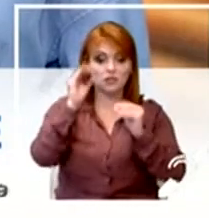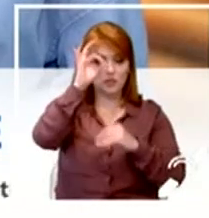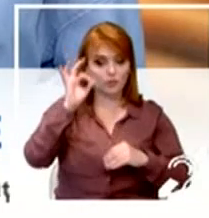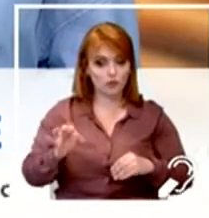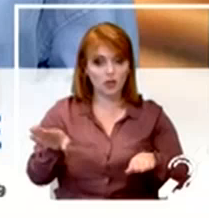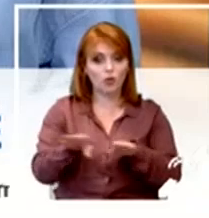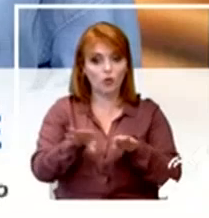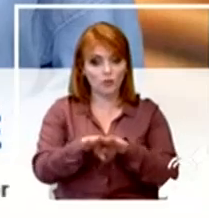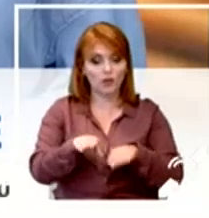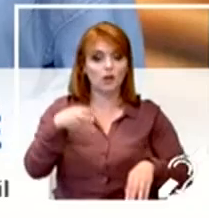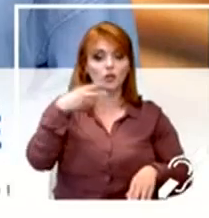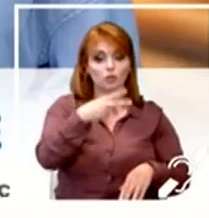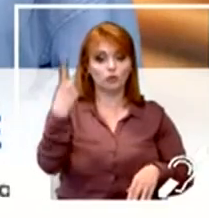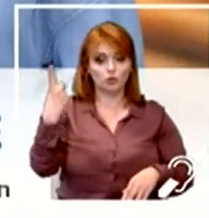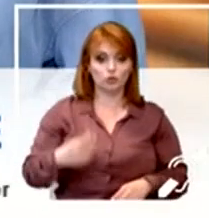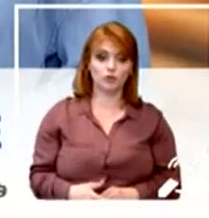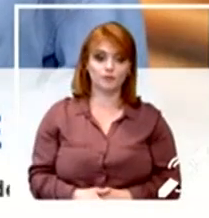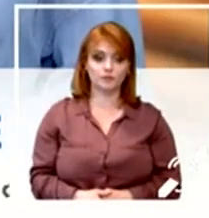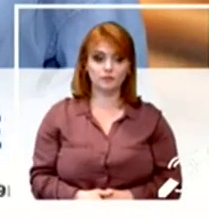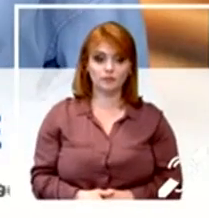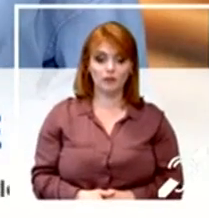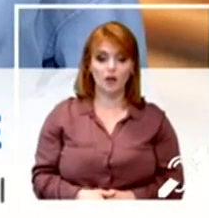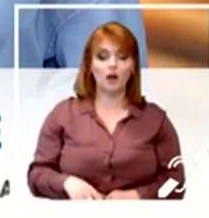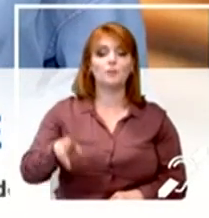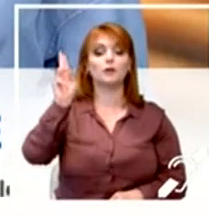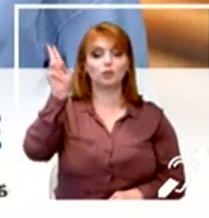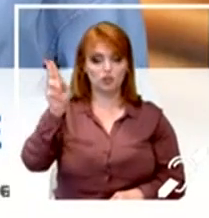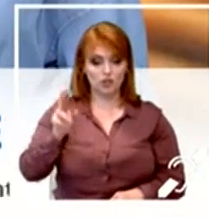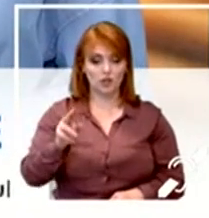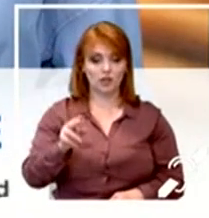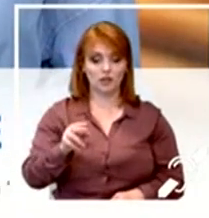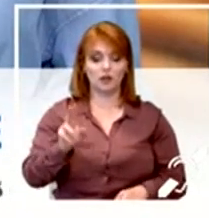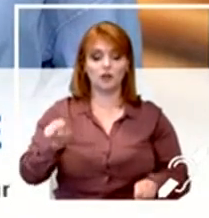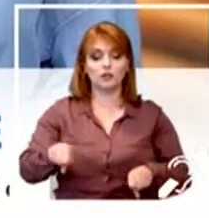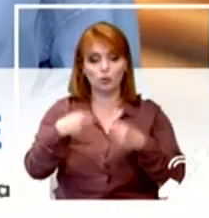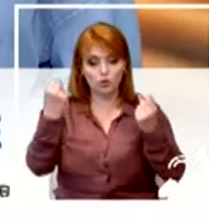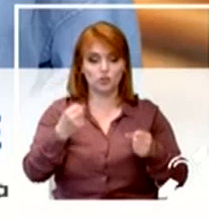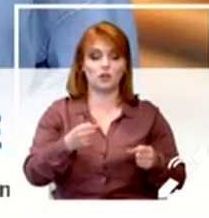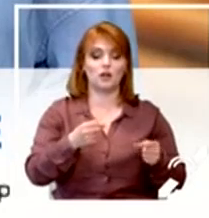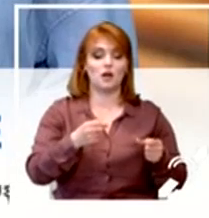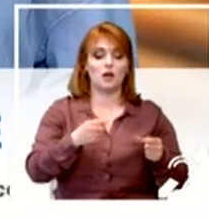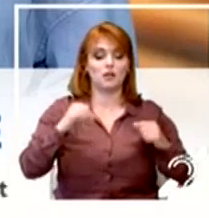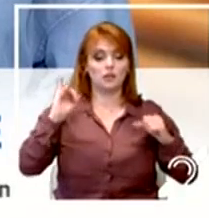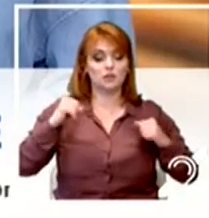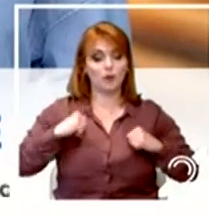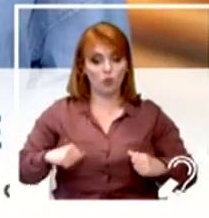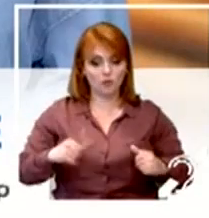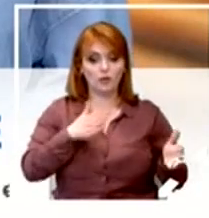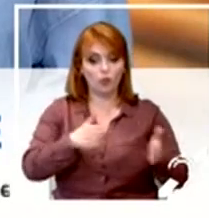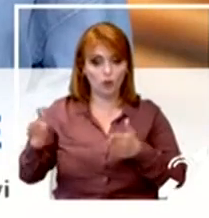20% față de 2021. Pentru cei ce au atentat la ordinea și securitatea publică s-au dat